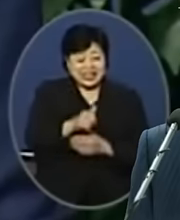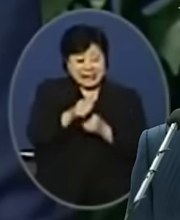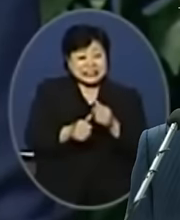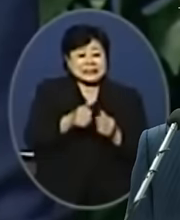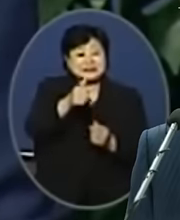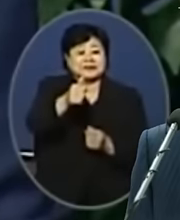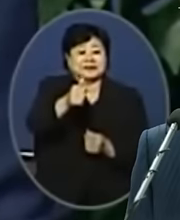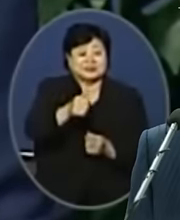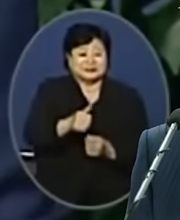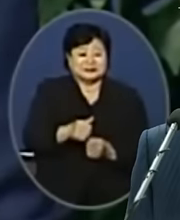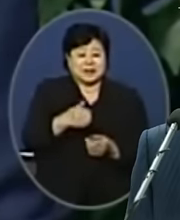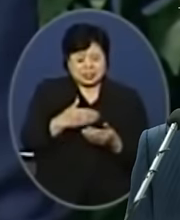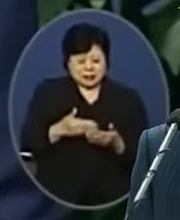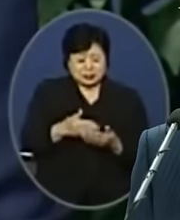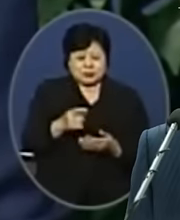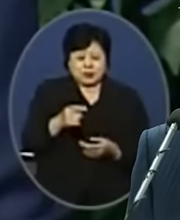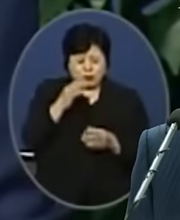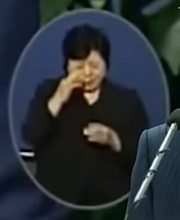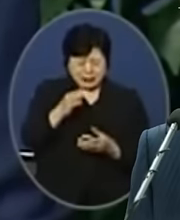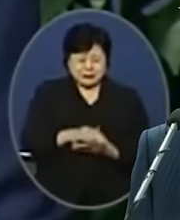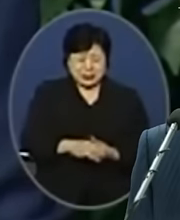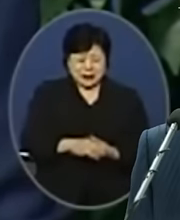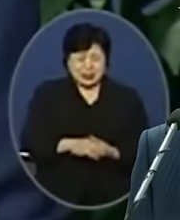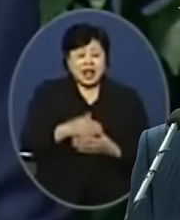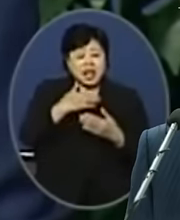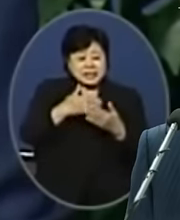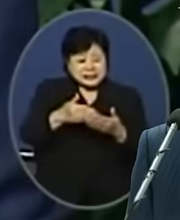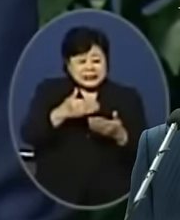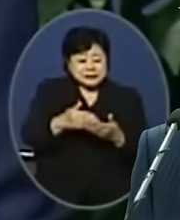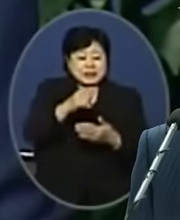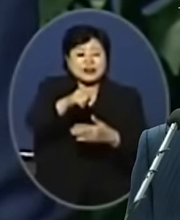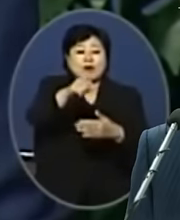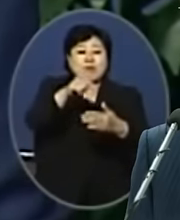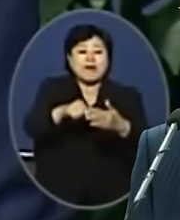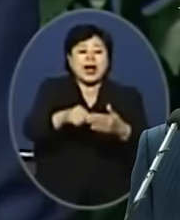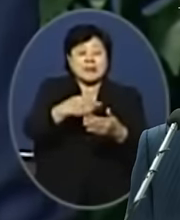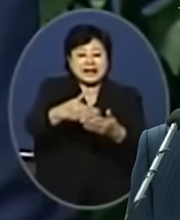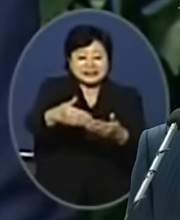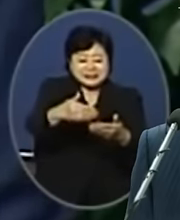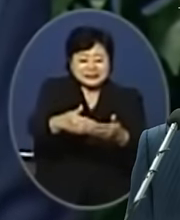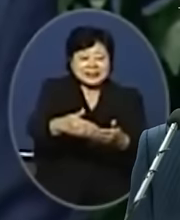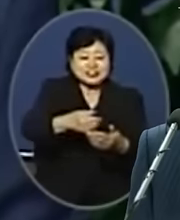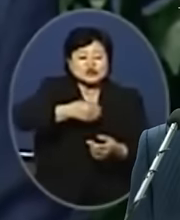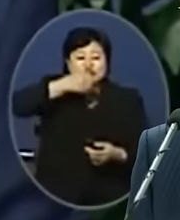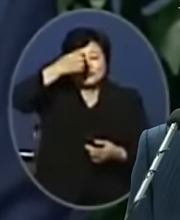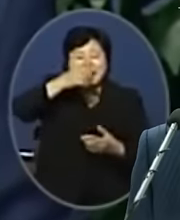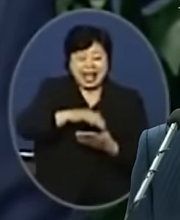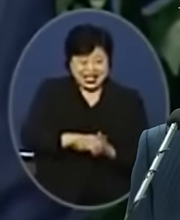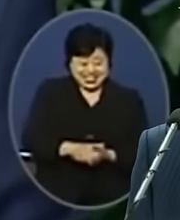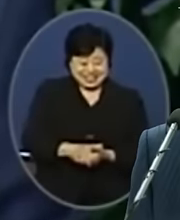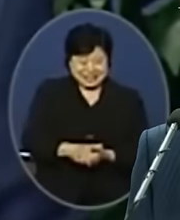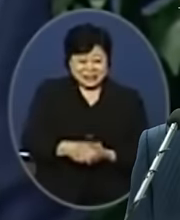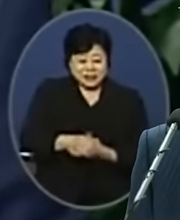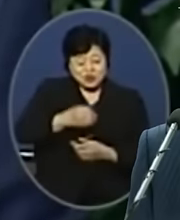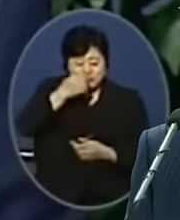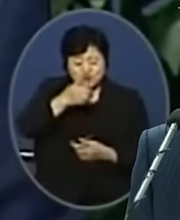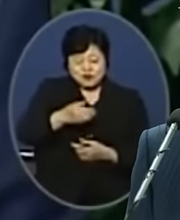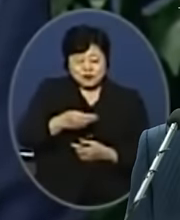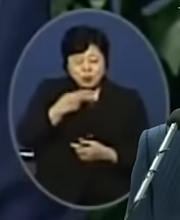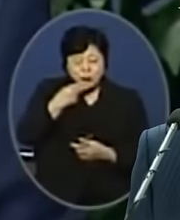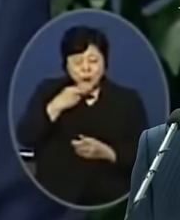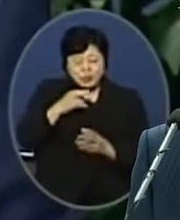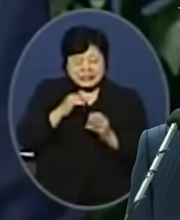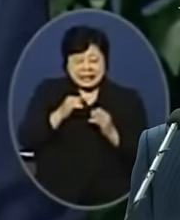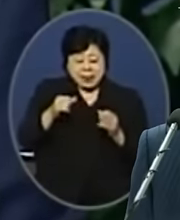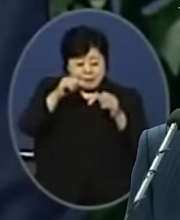하나님 뭘 그림을 봐야 됩니까? 그림이 바로 너 마음속에 그려놓은 그림이 너의 꿈이다. 꿈이 없는 백성은